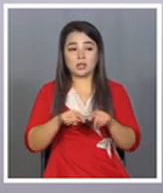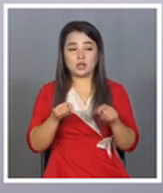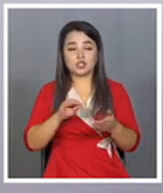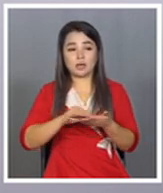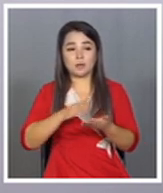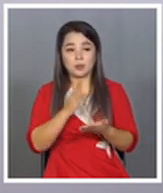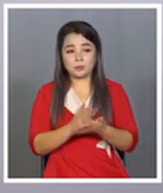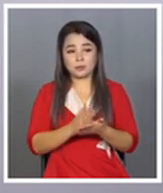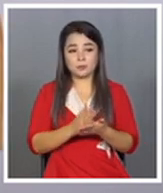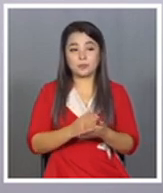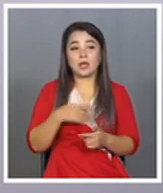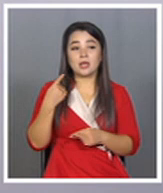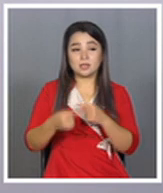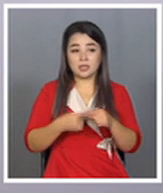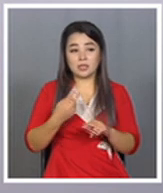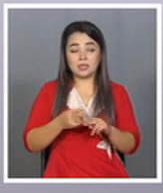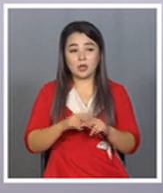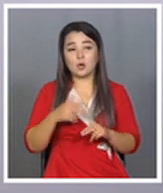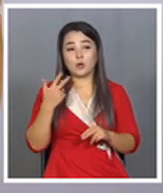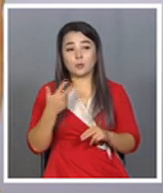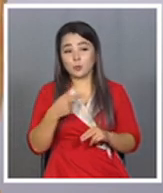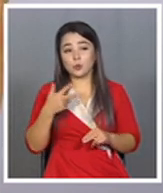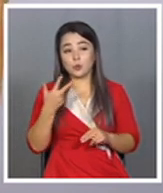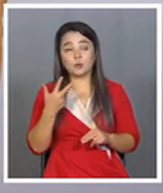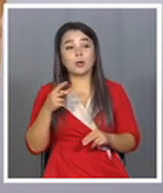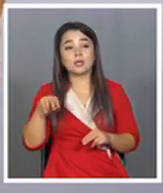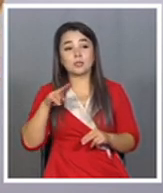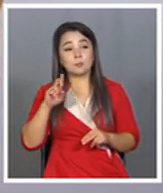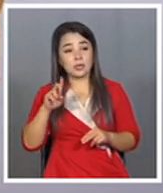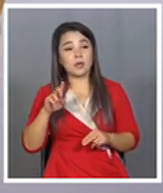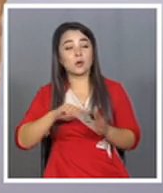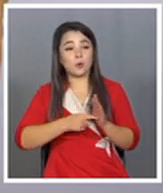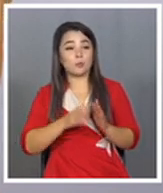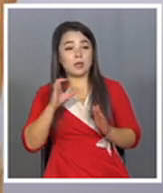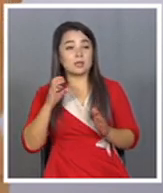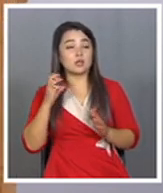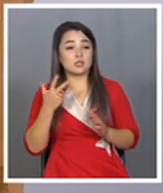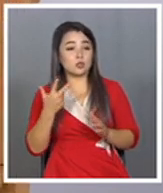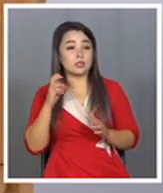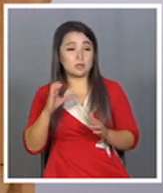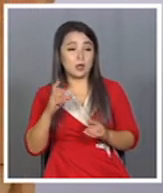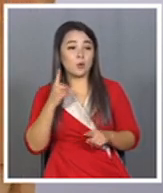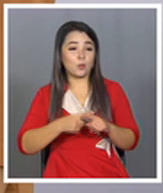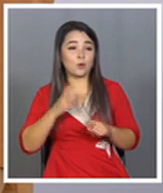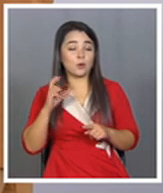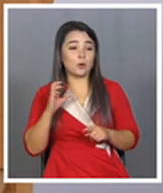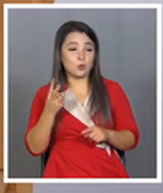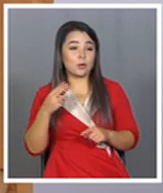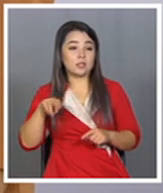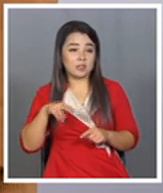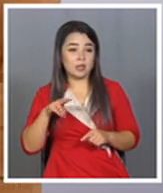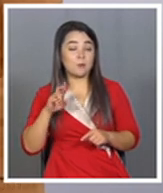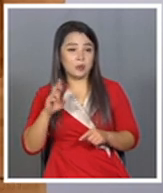жазамыз. Ал мұнда минус 3Б көбейту 3С қосу 3Б